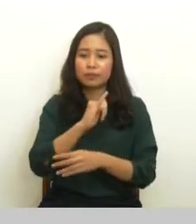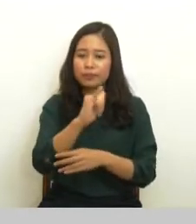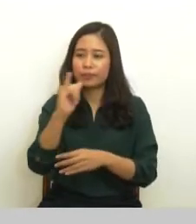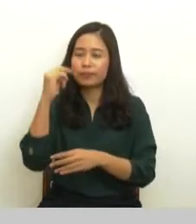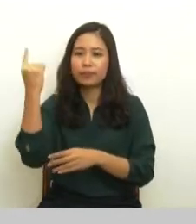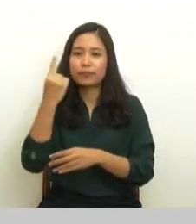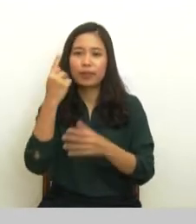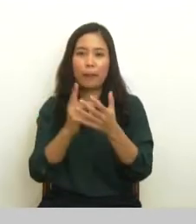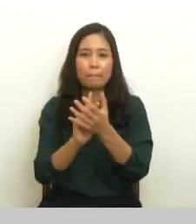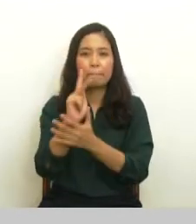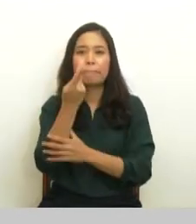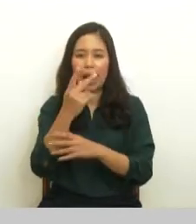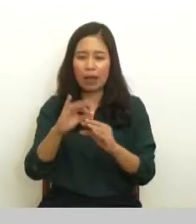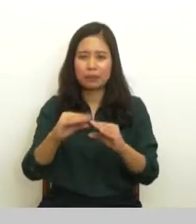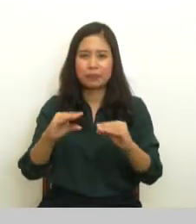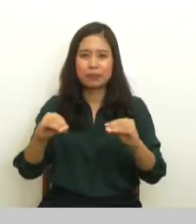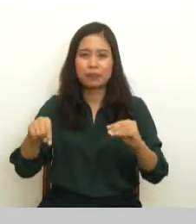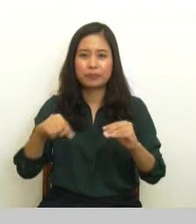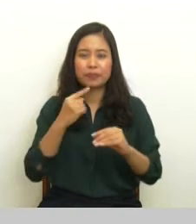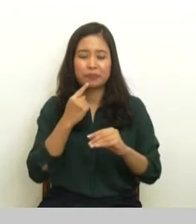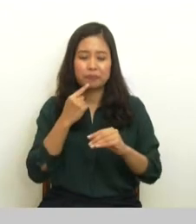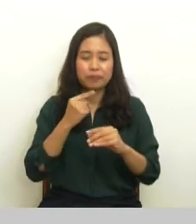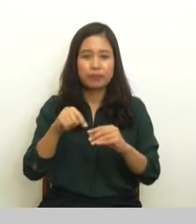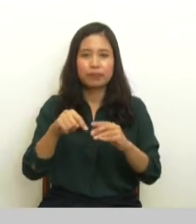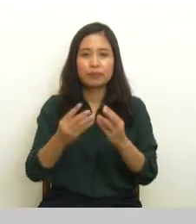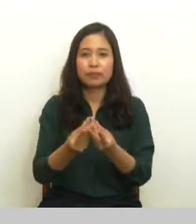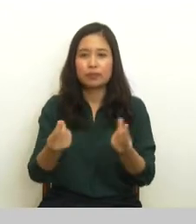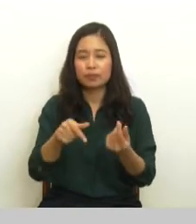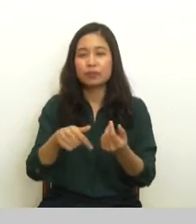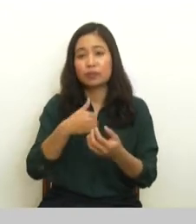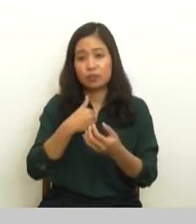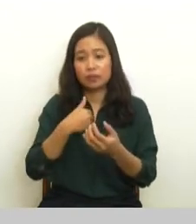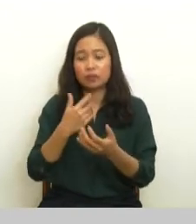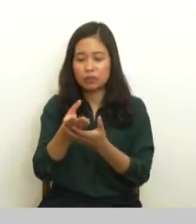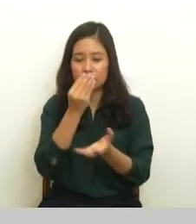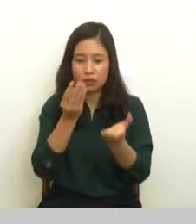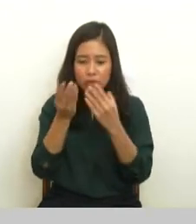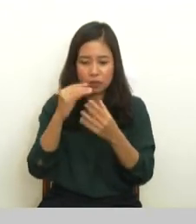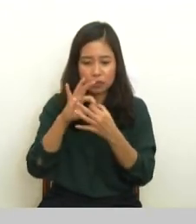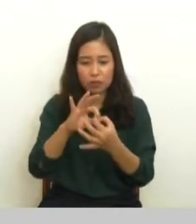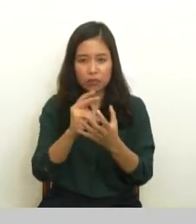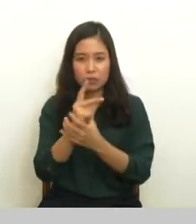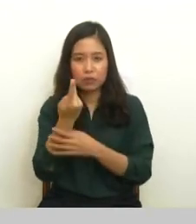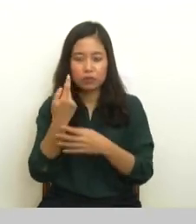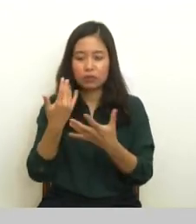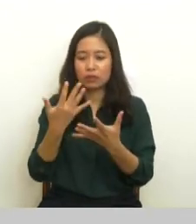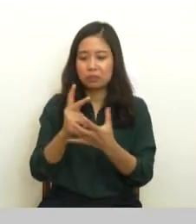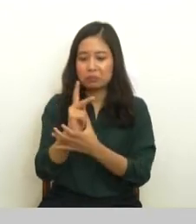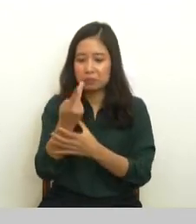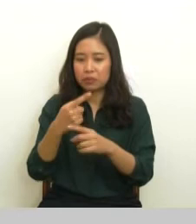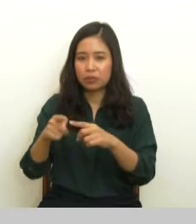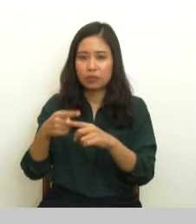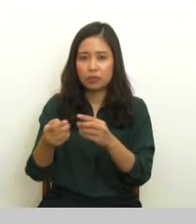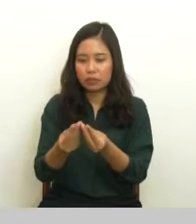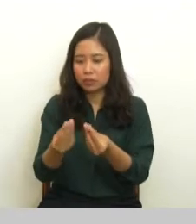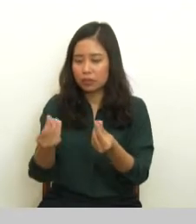เลนบนเส้นทางการศึกษาป่าชายเลน ได้มีป้ายอธิบายความรู้เรื่องพนพืชและสั์ทะเลโดยเฉพาะร